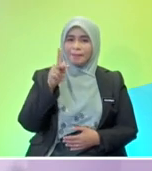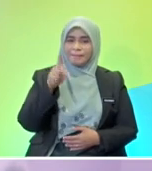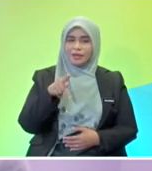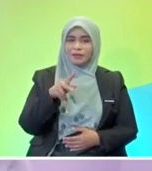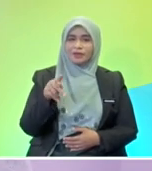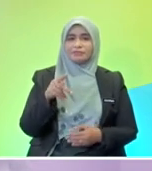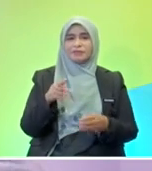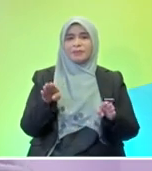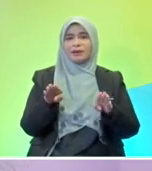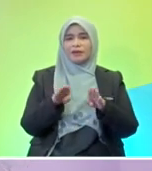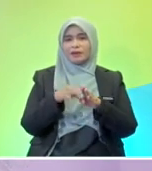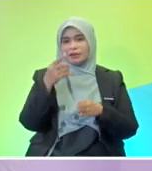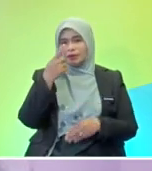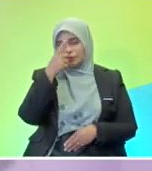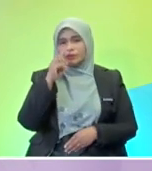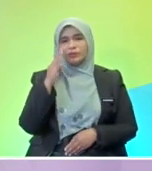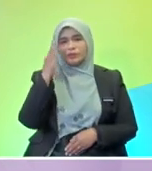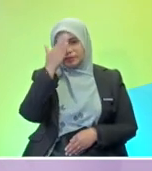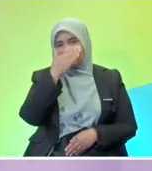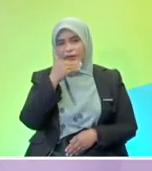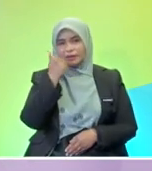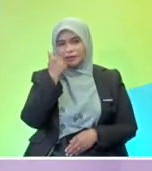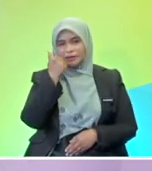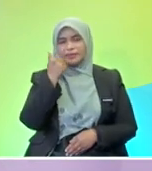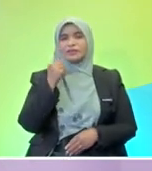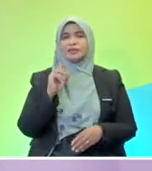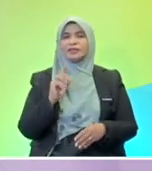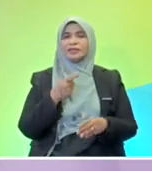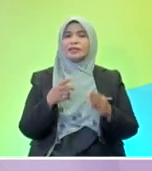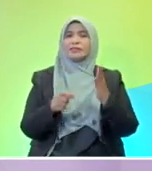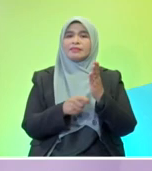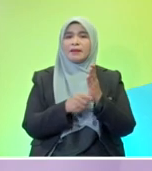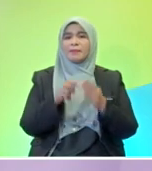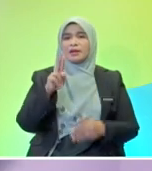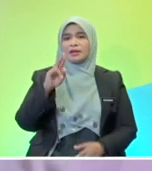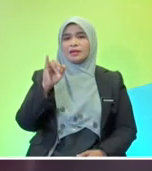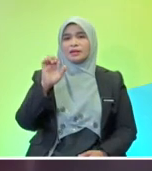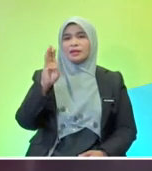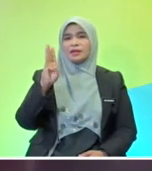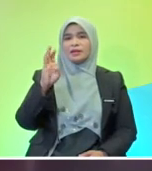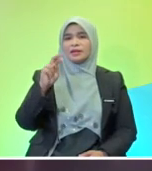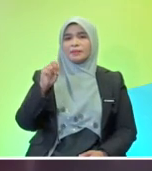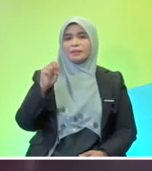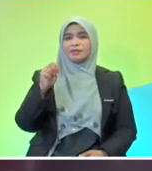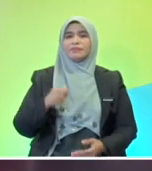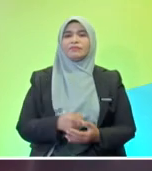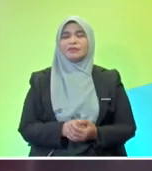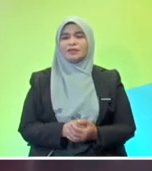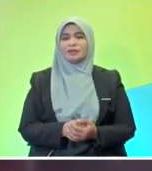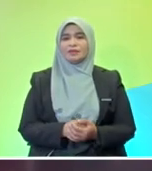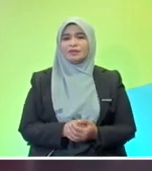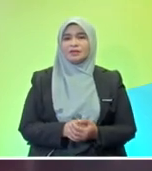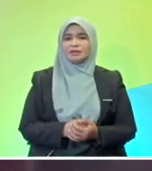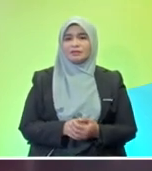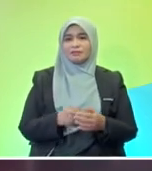sebagai hiasan, kita tambahlah ribbon. Oh, ribbon. Okey. Dah excited ke nak buat ni? Sangat-sangat